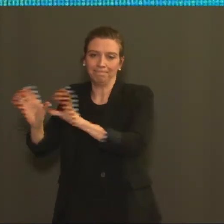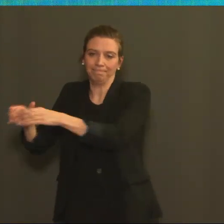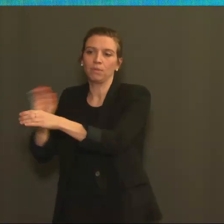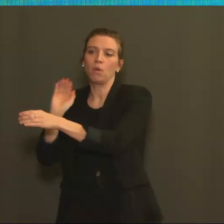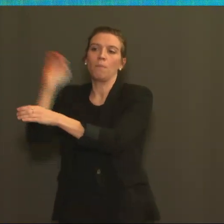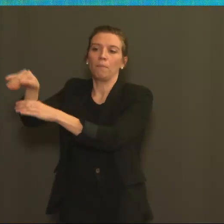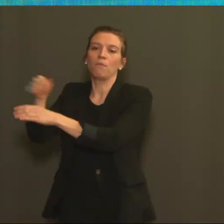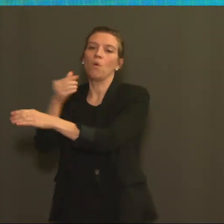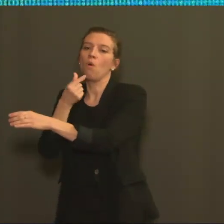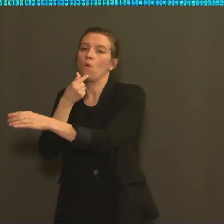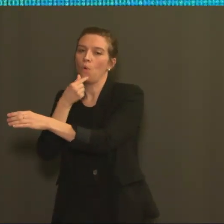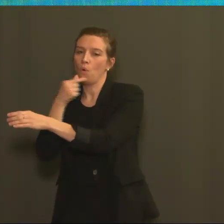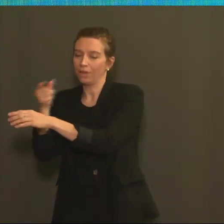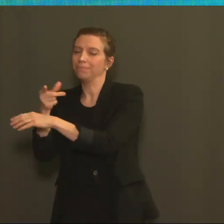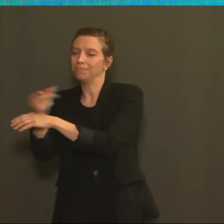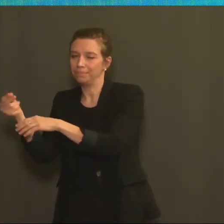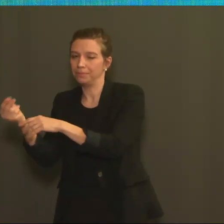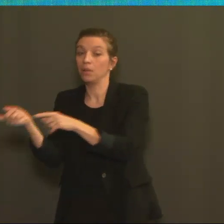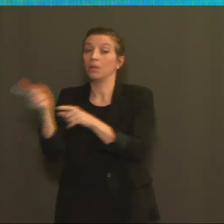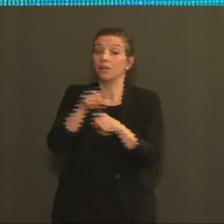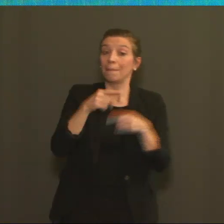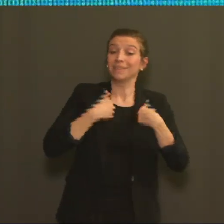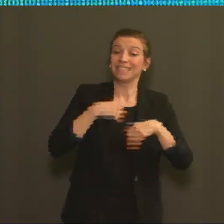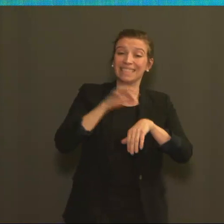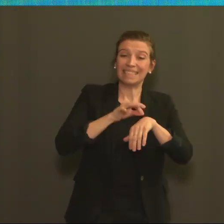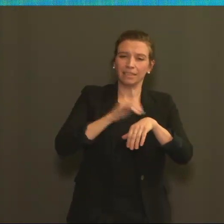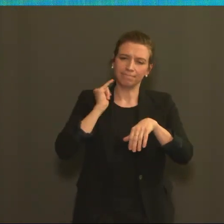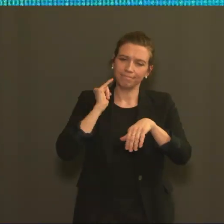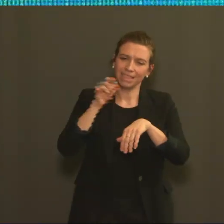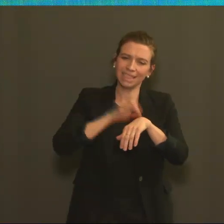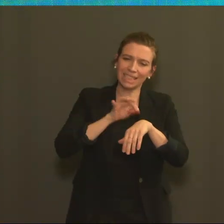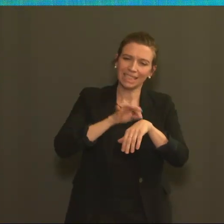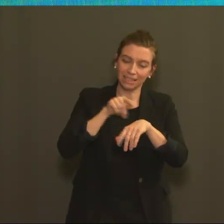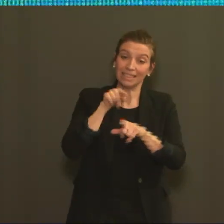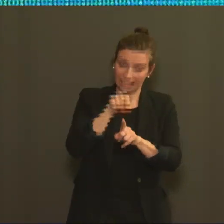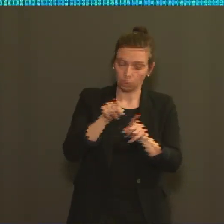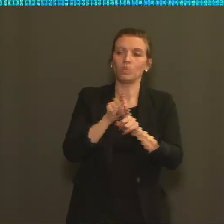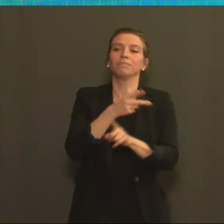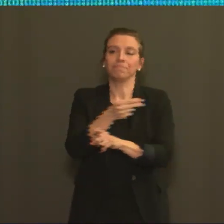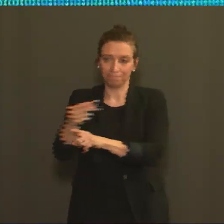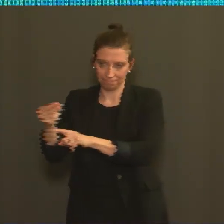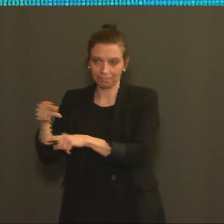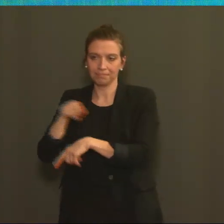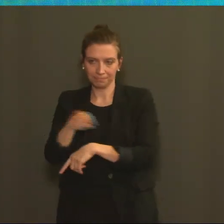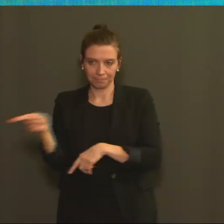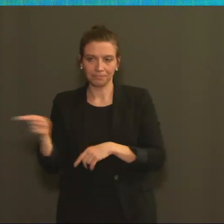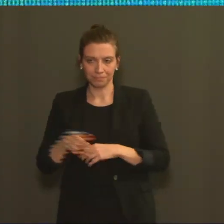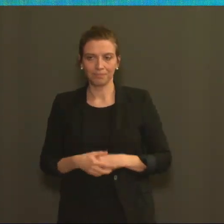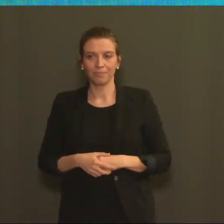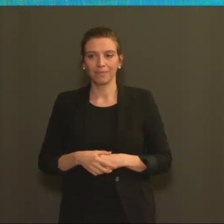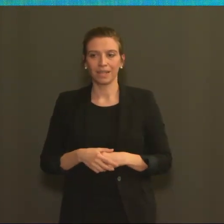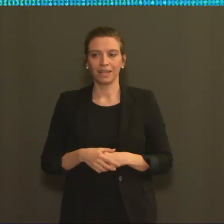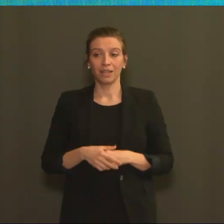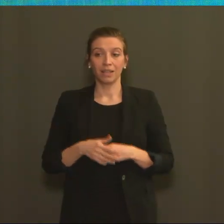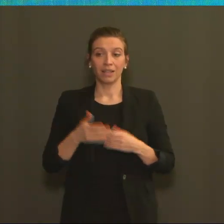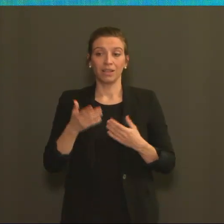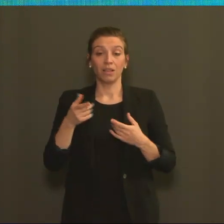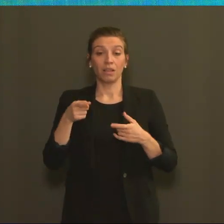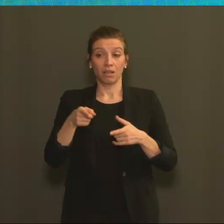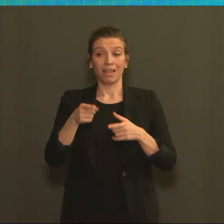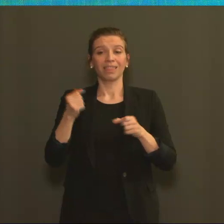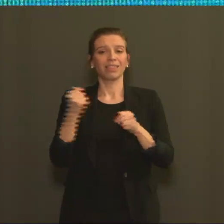centra is er in de tas kors en wat we noemen blue print of draaiboek vaccinaties centra ontwikkeld